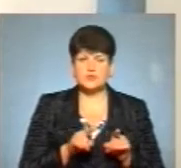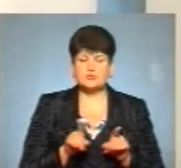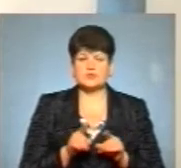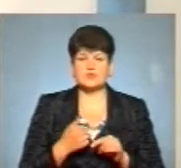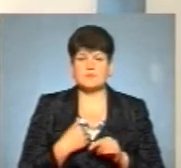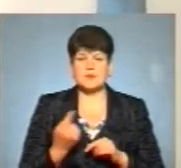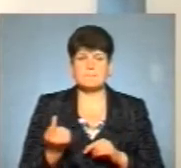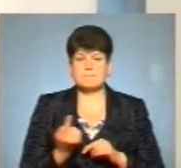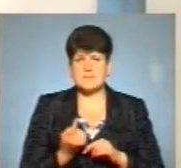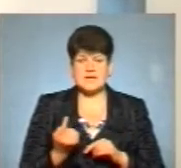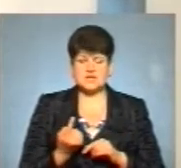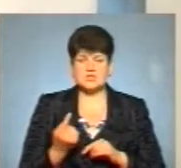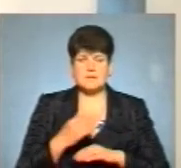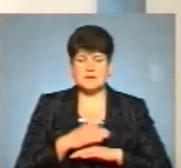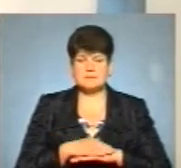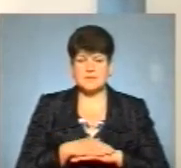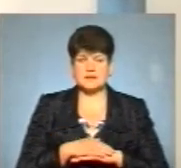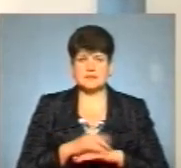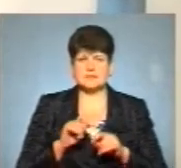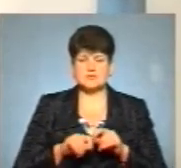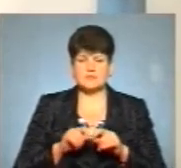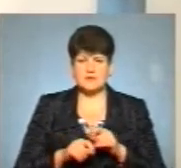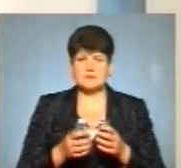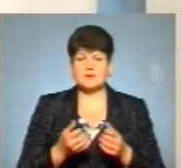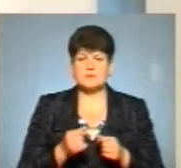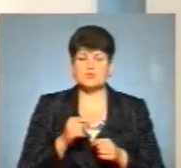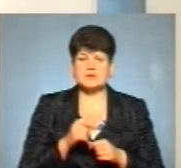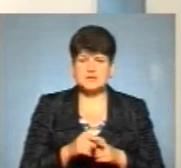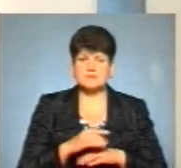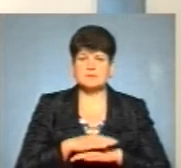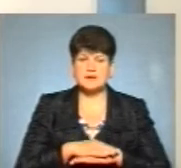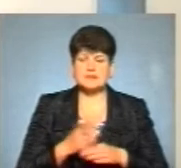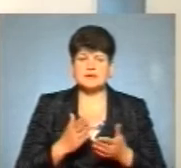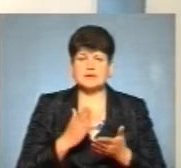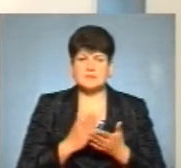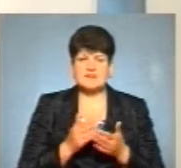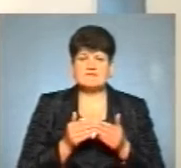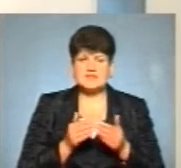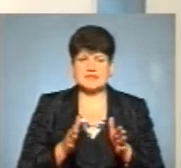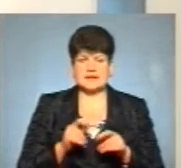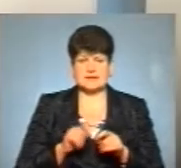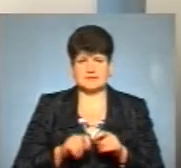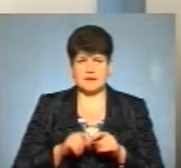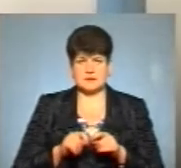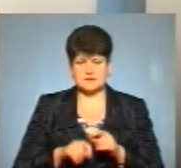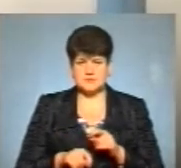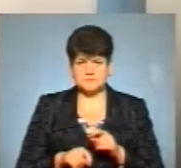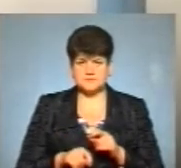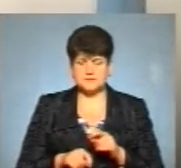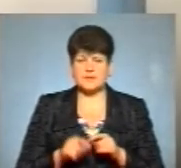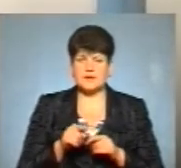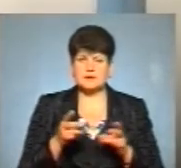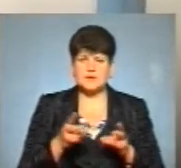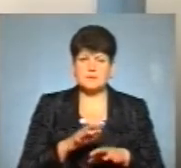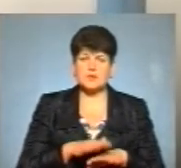перші предмети тестування беремо ті предмети, які мають відкриті тести, адже їх треба